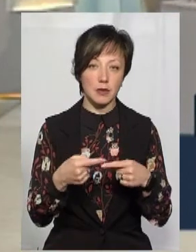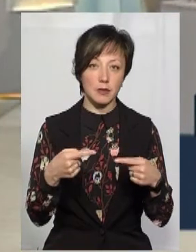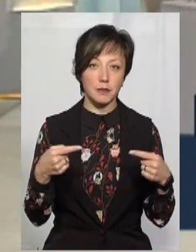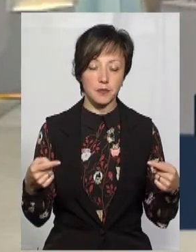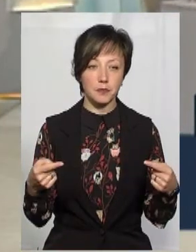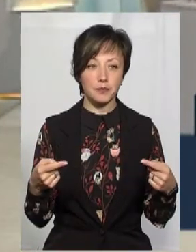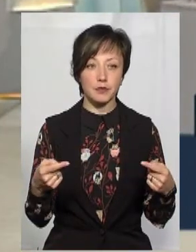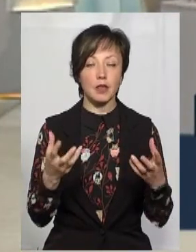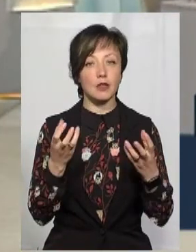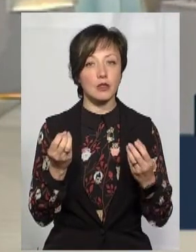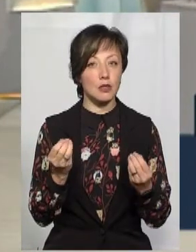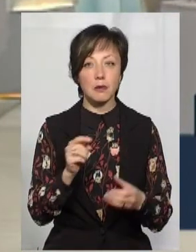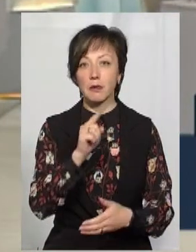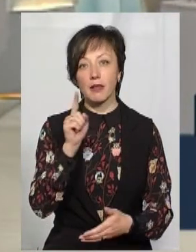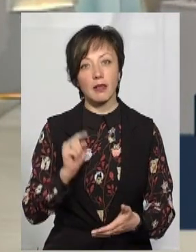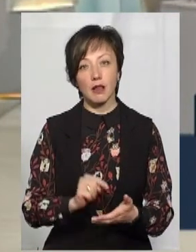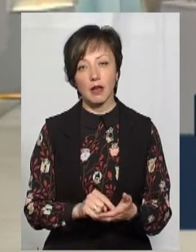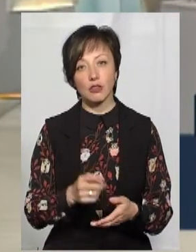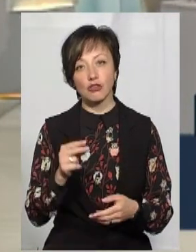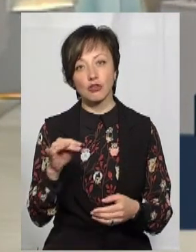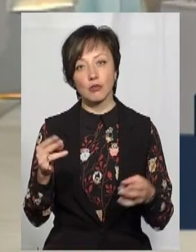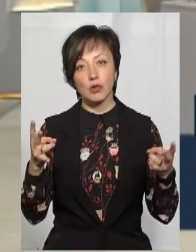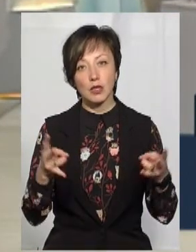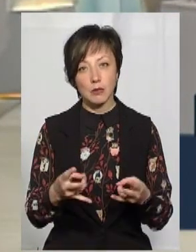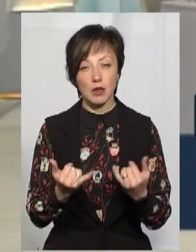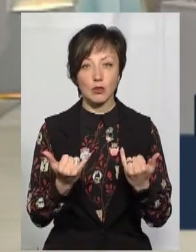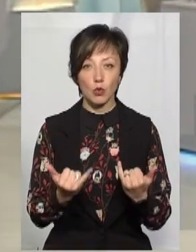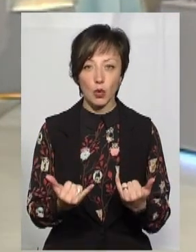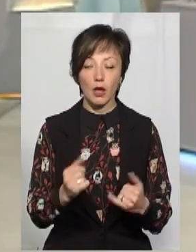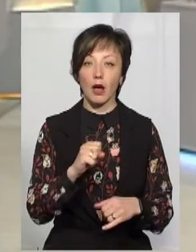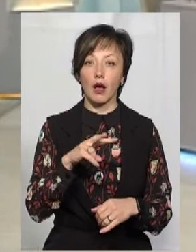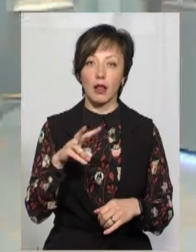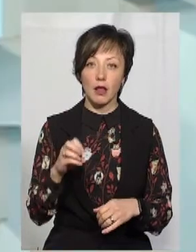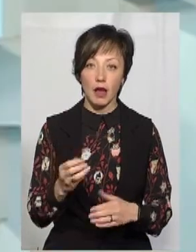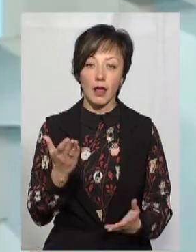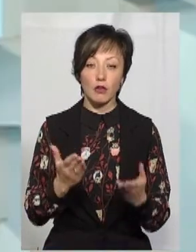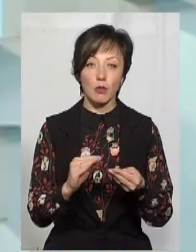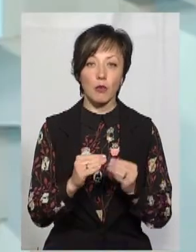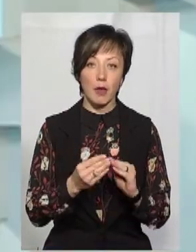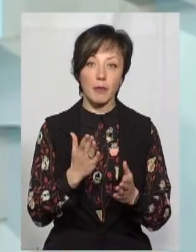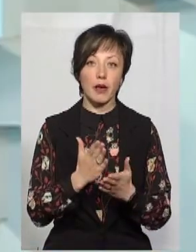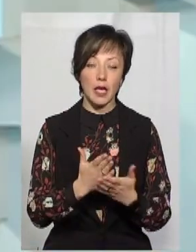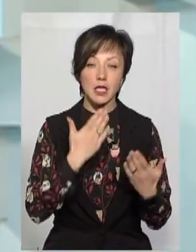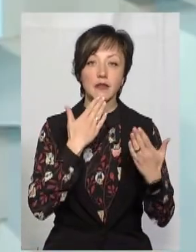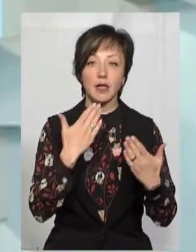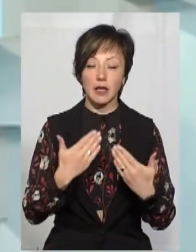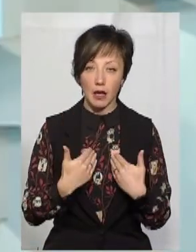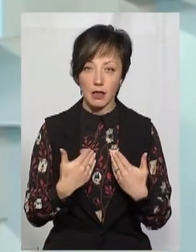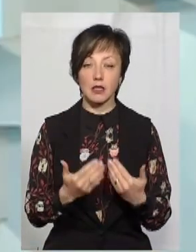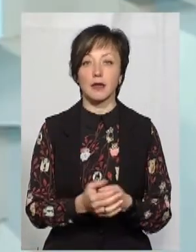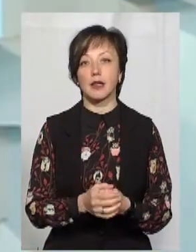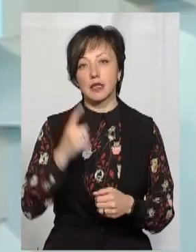і Актембра, тут ще питання, чи вони були на цей момент потрібні, чи вони потрібні на сьогодні. Але знову ж таки, якщо проблема є, будь ласка, звертайтесь. Знаю,